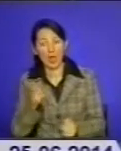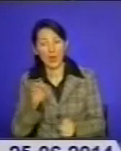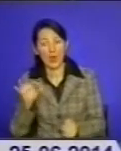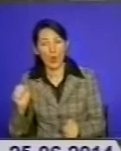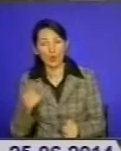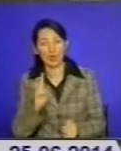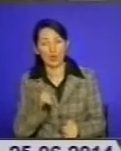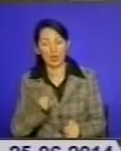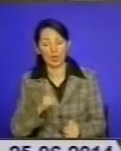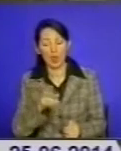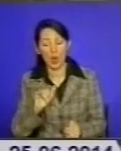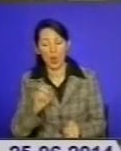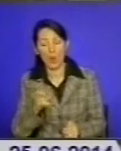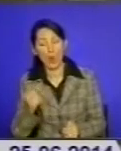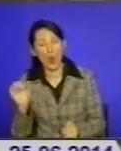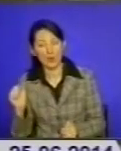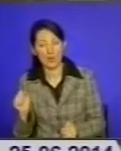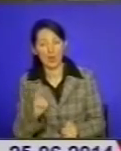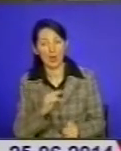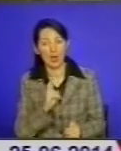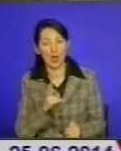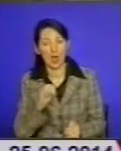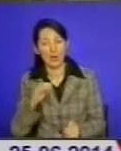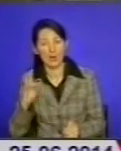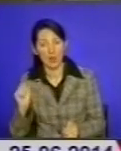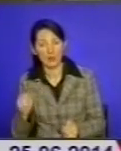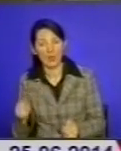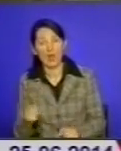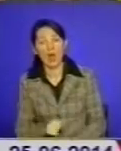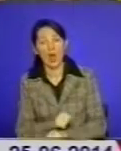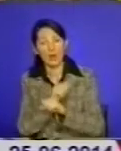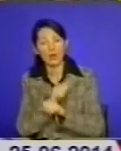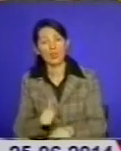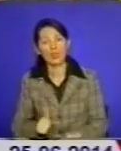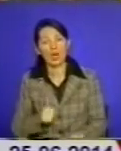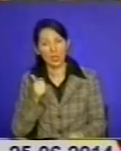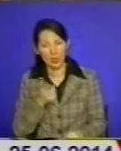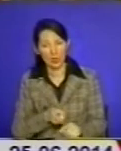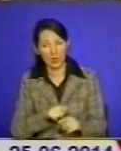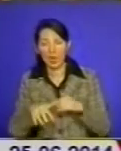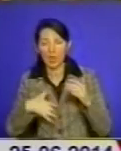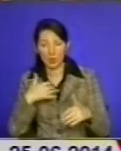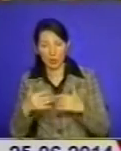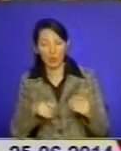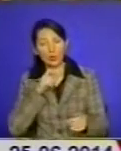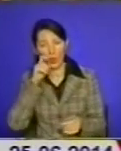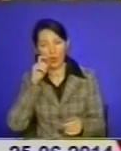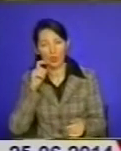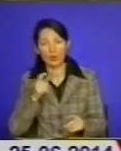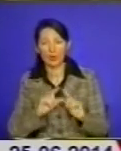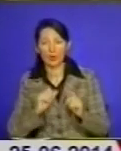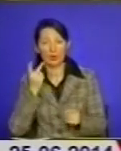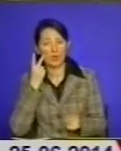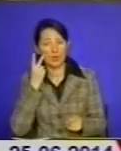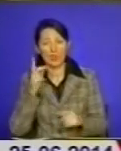Кафтан. Революція Гідності, яка сколихнула Україну, назавжди змінила свідомість мільйонів людей. Свої